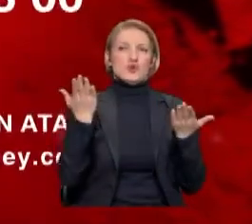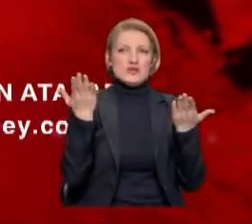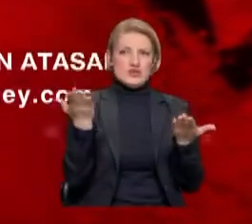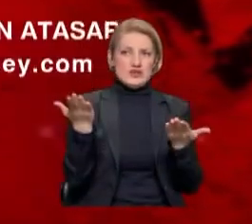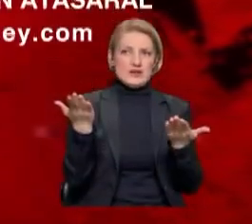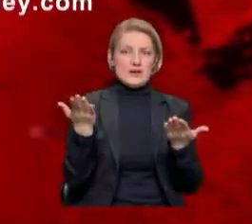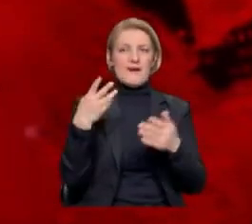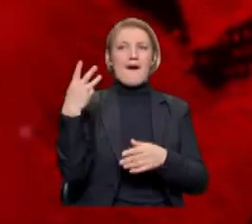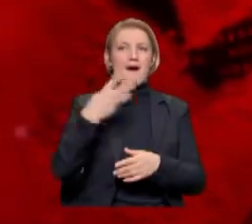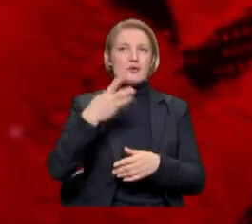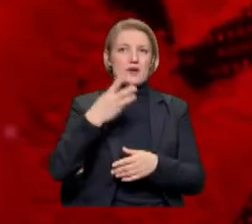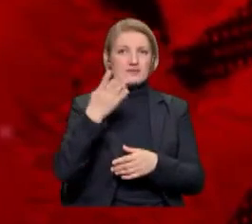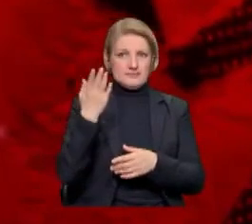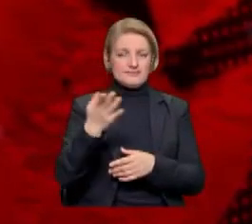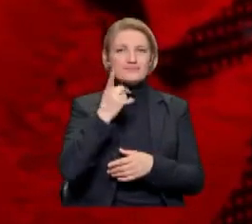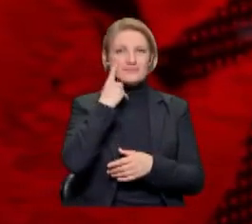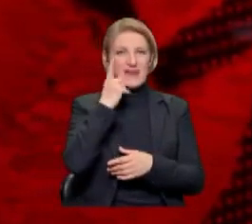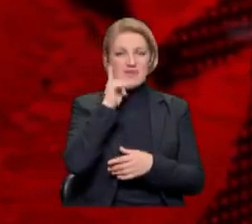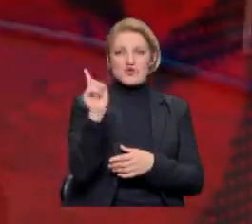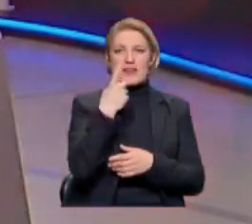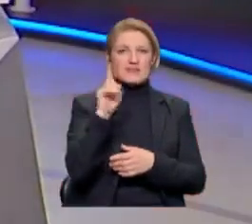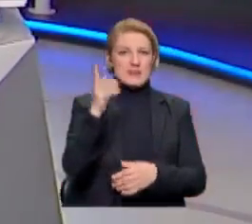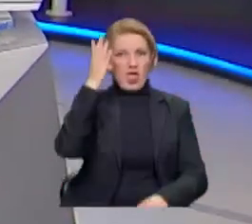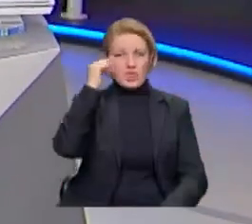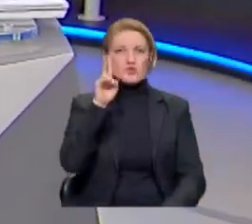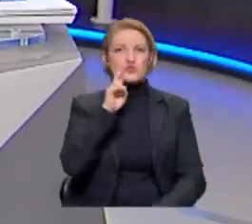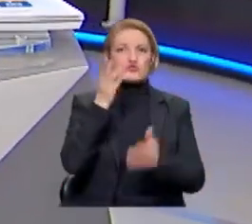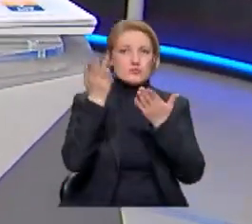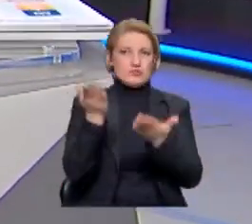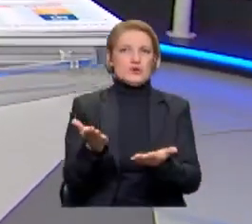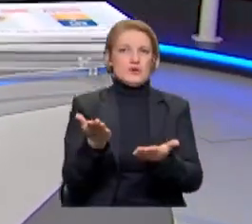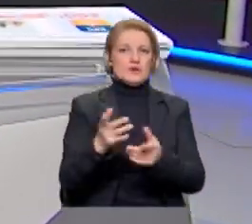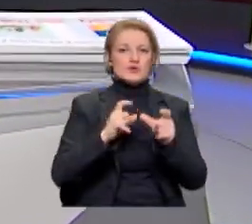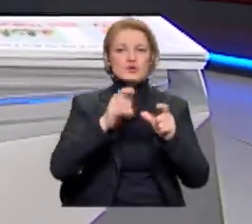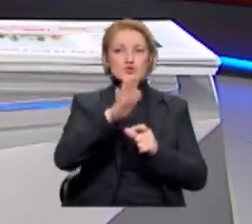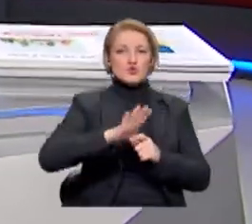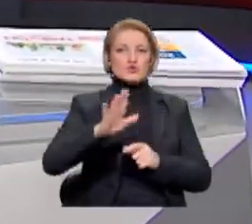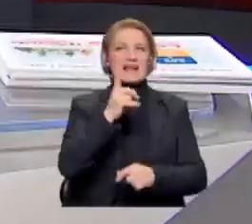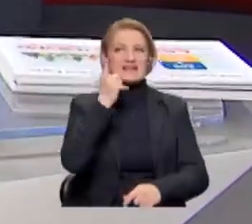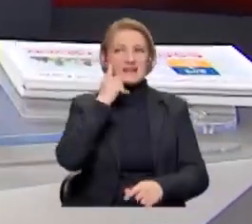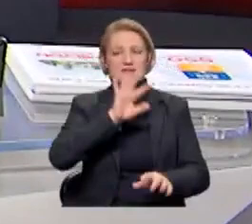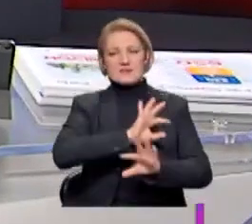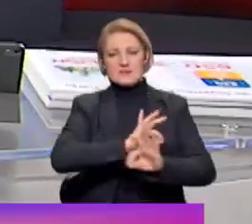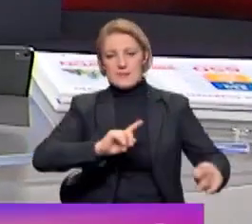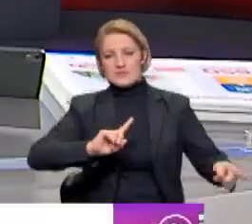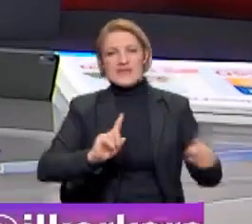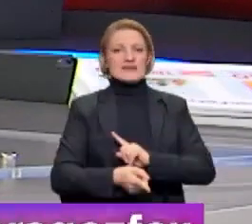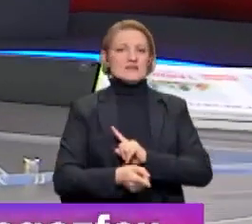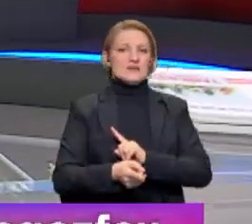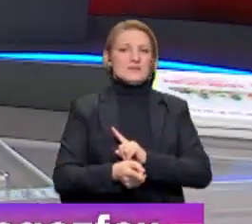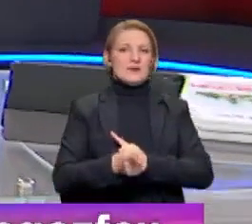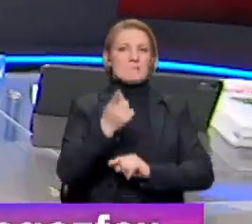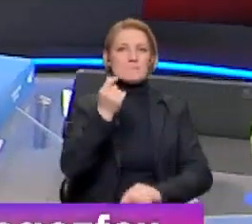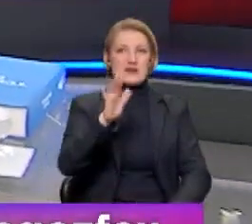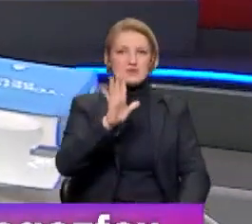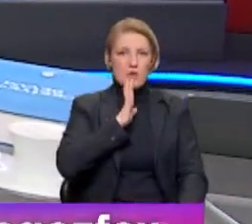İşte Erdoğan'ın devlet yönetimi anlayışının sonucu bu. Yani sosyal devletin tam tersi bir uygulama var burada.